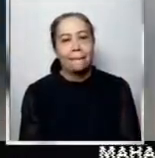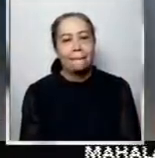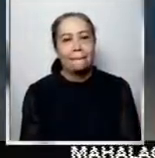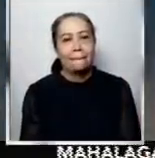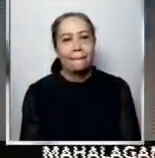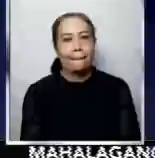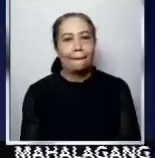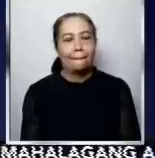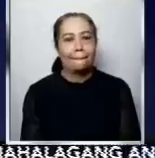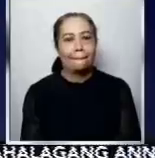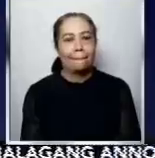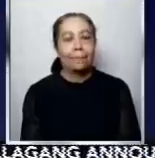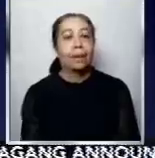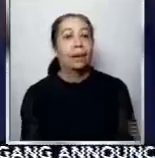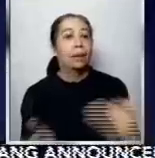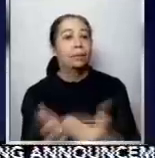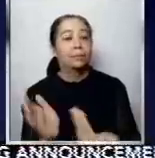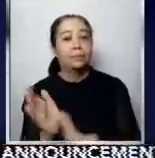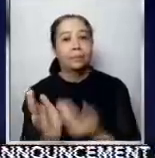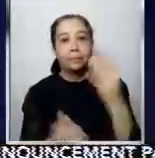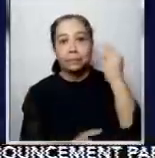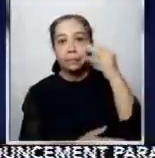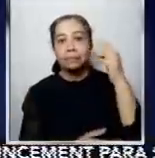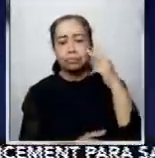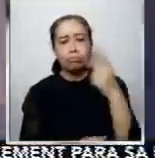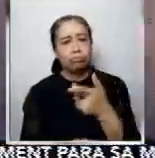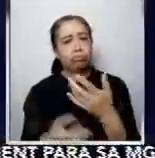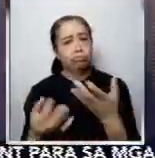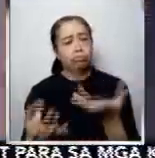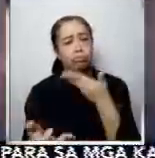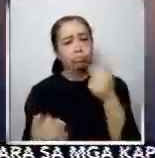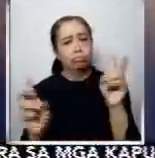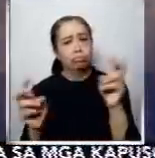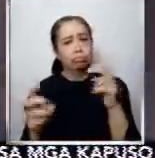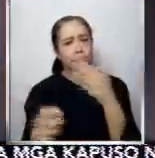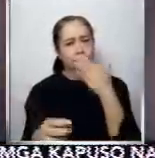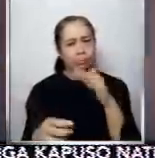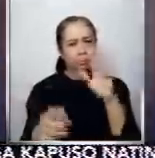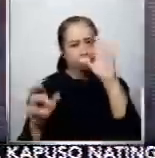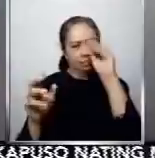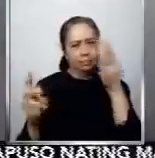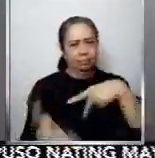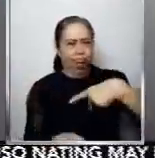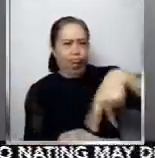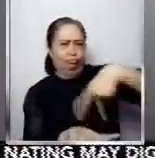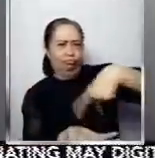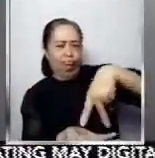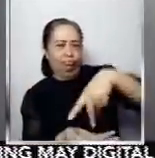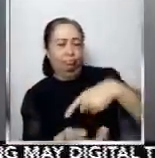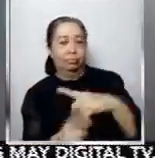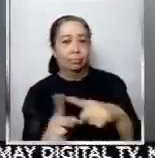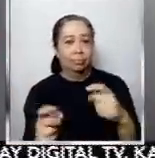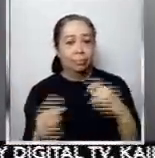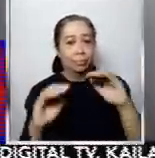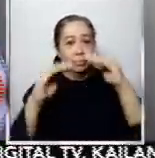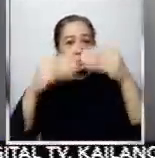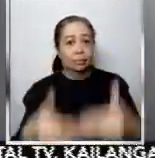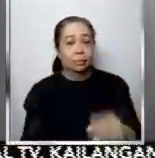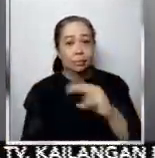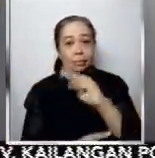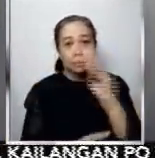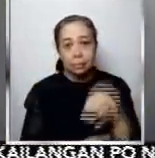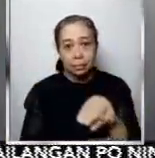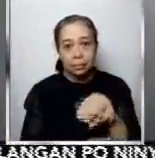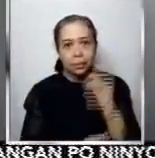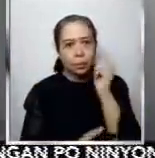Muling pinatunayan ni Mark Herras na deserving siya sa titulong Bad Boy of the Dance Floor. Ngayon lockdown sa Metro Manila, panay ang